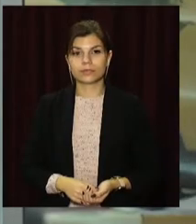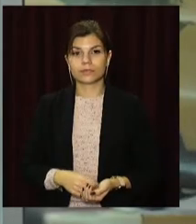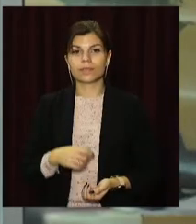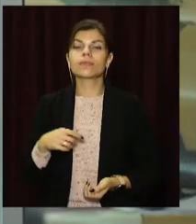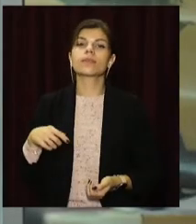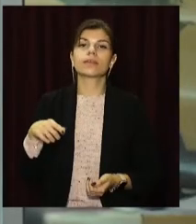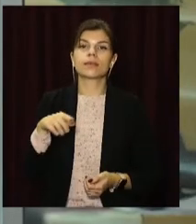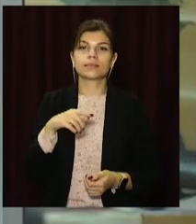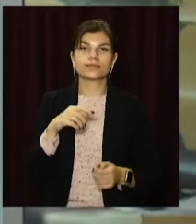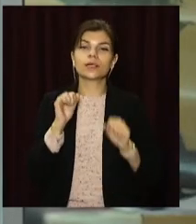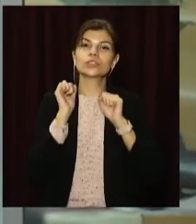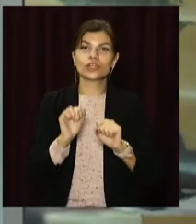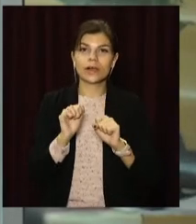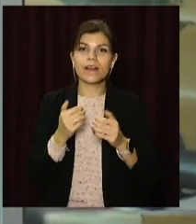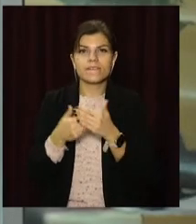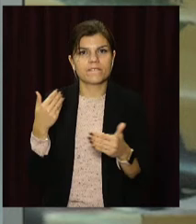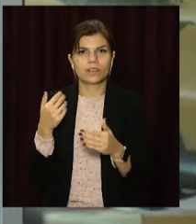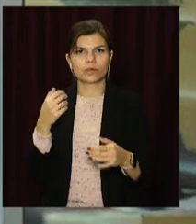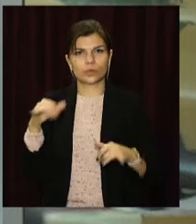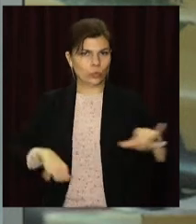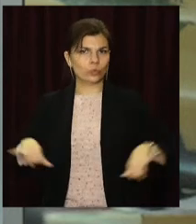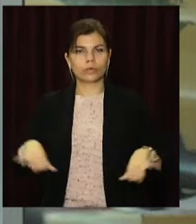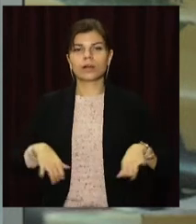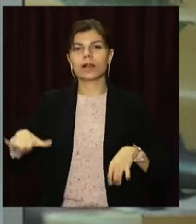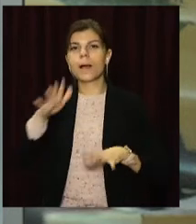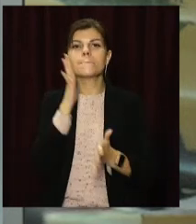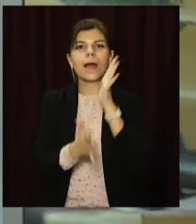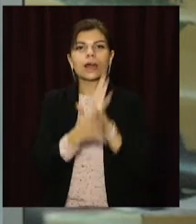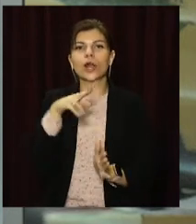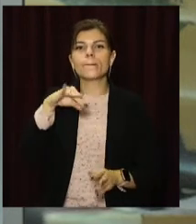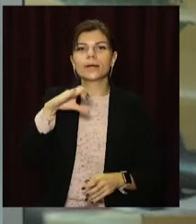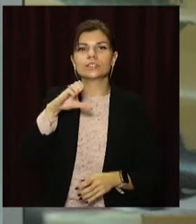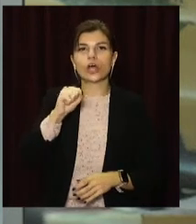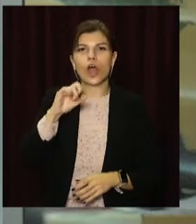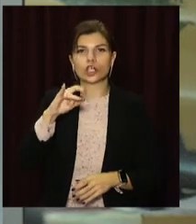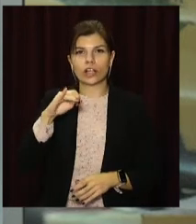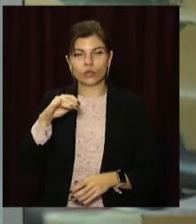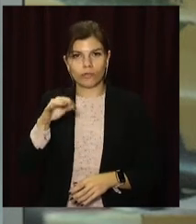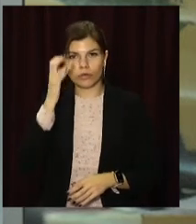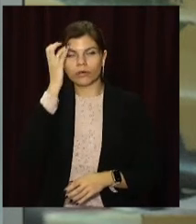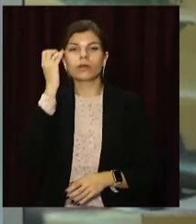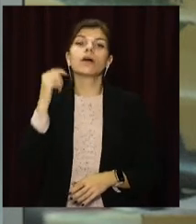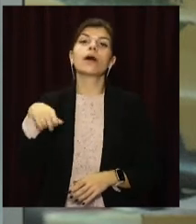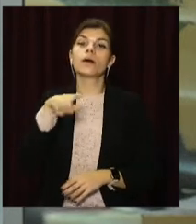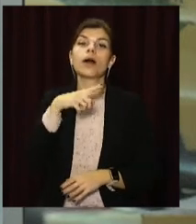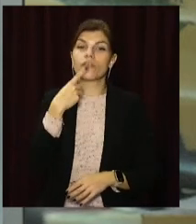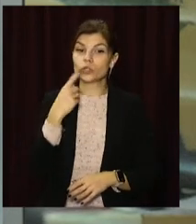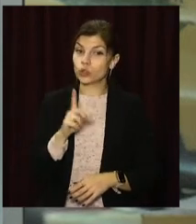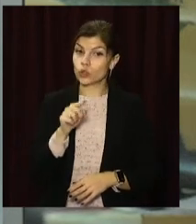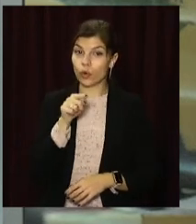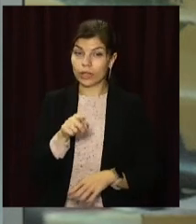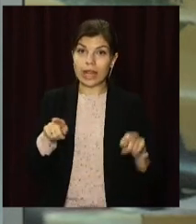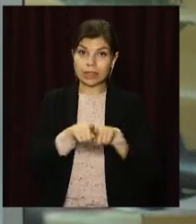Елемент оздоби та захист від вандалів. У парку імені Писаржевського встановили декоративний паркан. У міськраді зазначають,